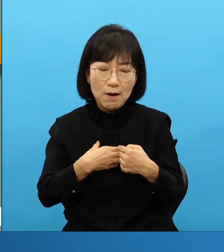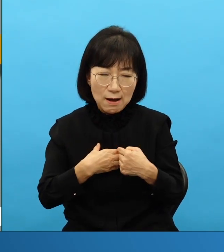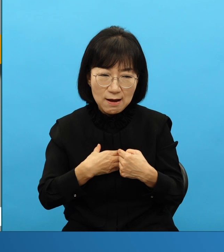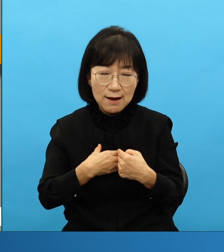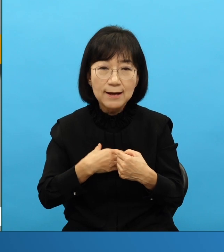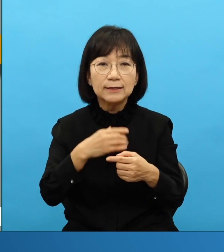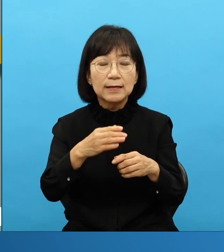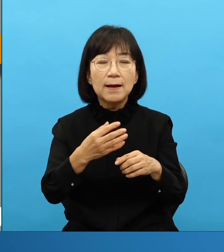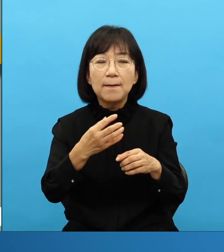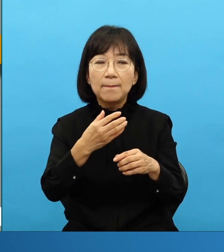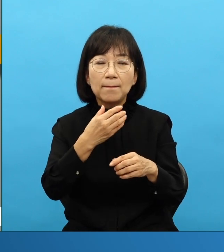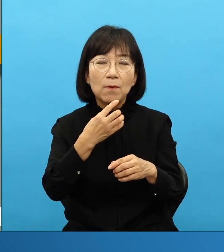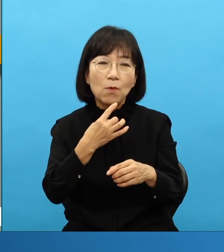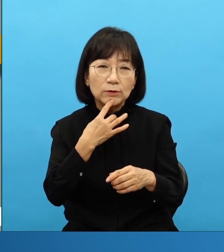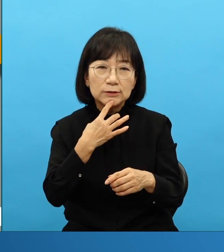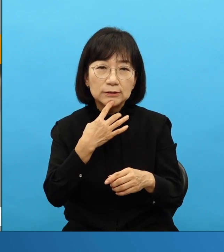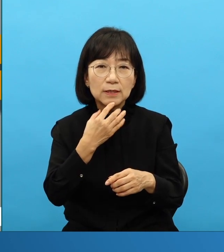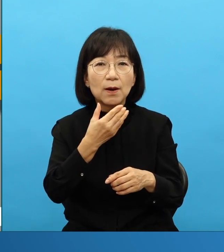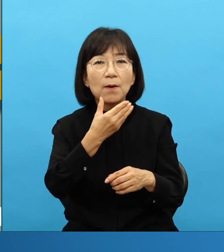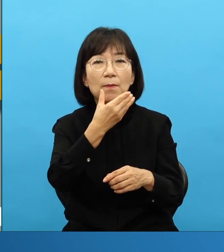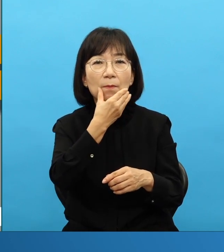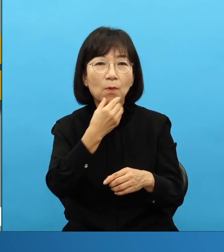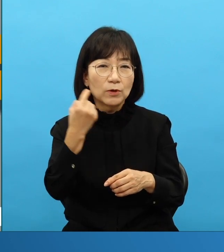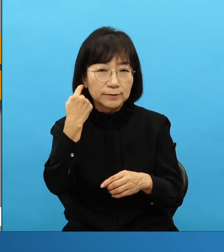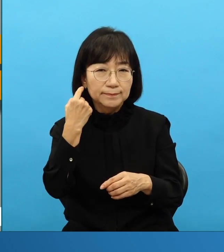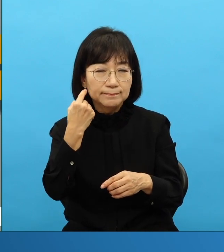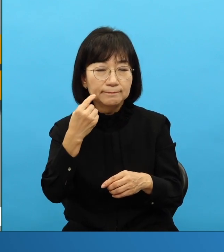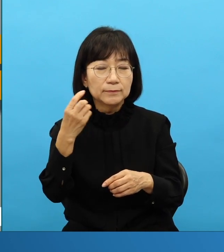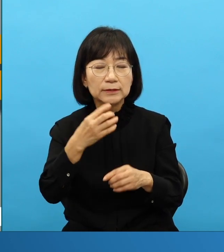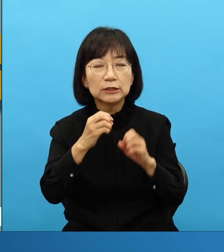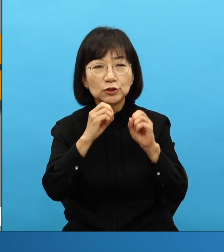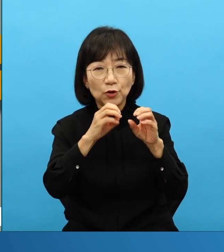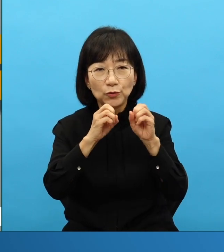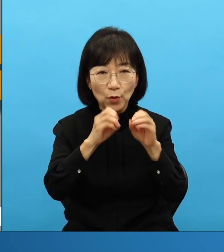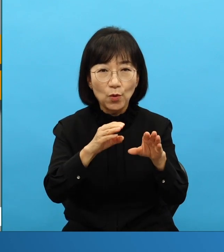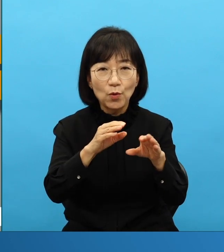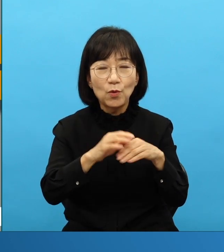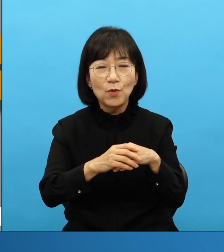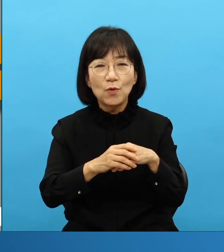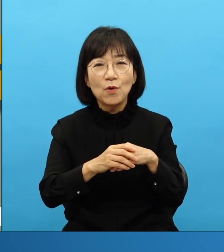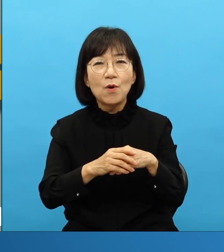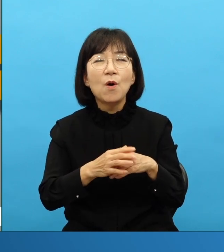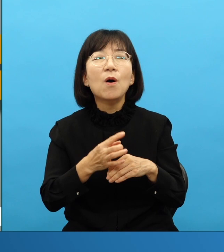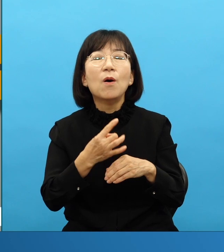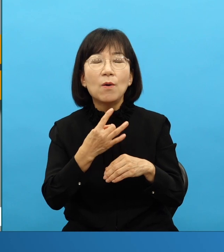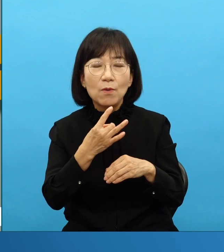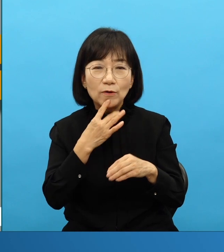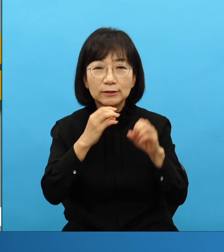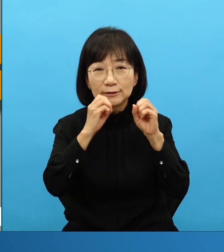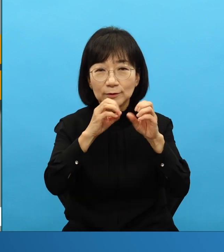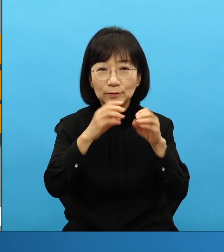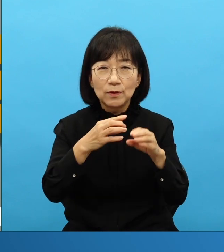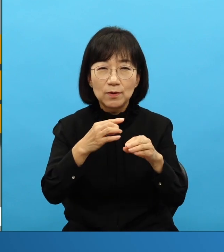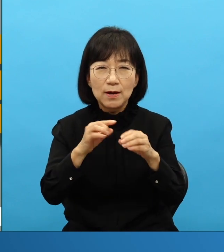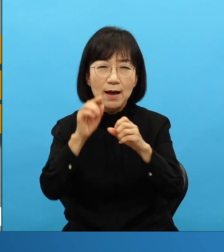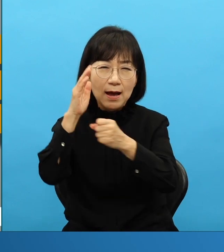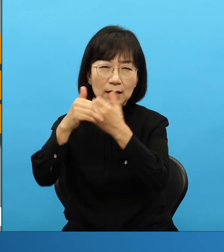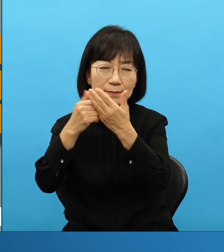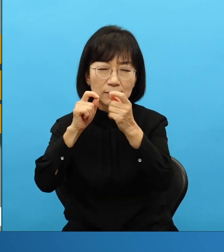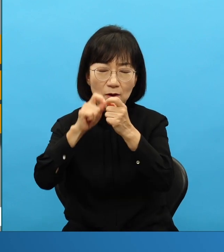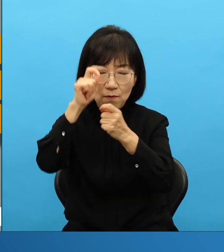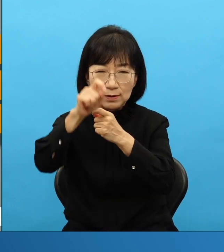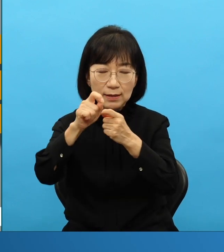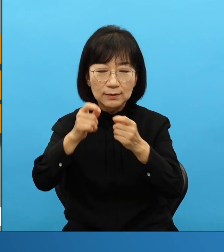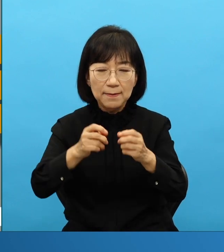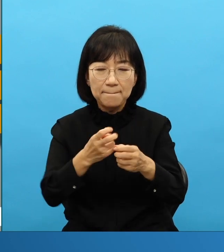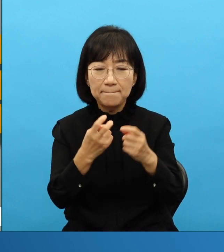오직 복음운동, 전도운동이 아닌 오직 전도운동, 교인 수 늘리는 전도가 아닌 하나님의 영원한 망대를 세워야